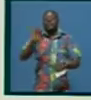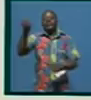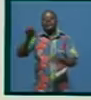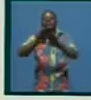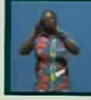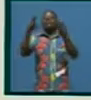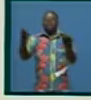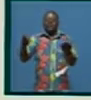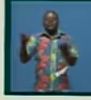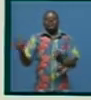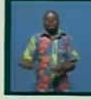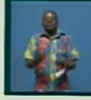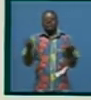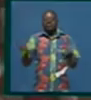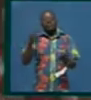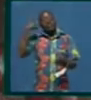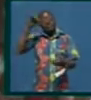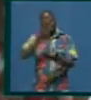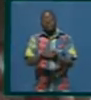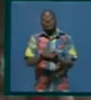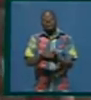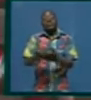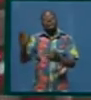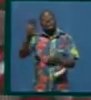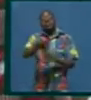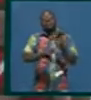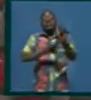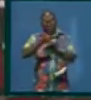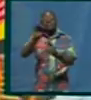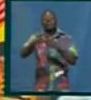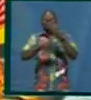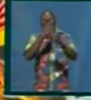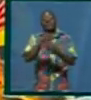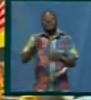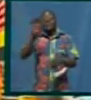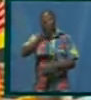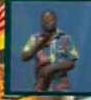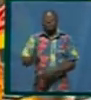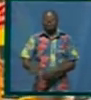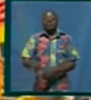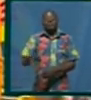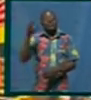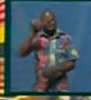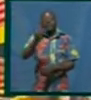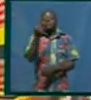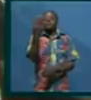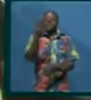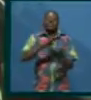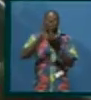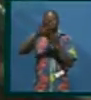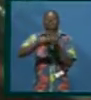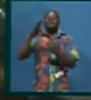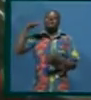l'événement. Pour cette édition, la présélection nationale est prévue se tenir à Bobo-Dioulasso le 24 février prochain.